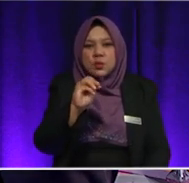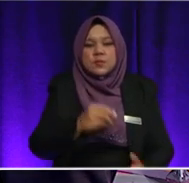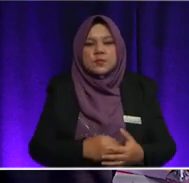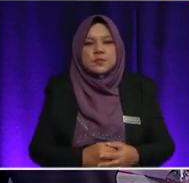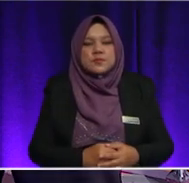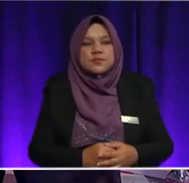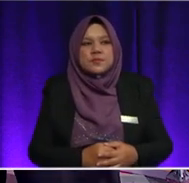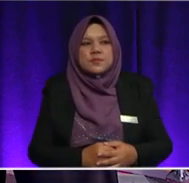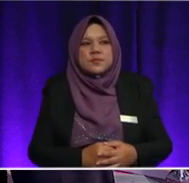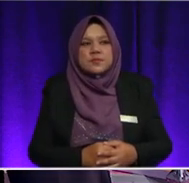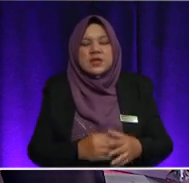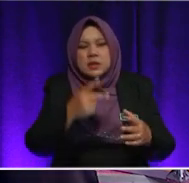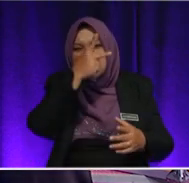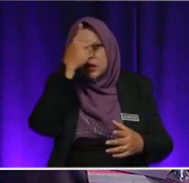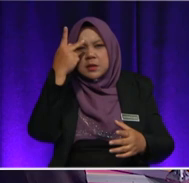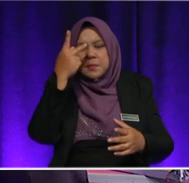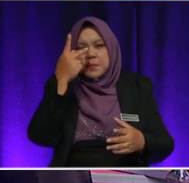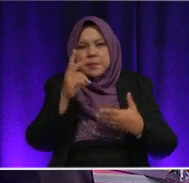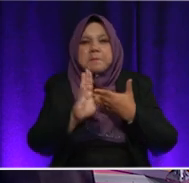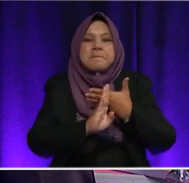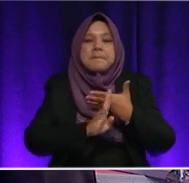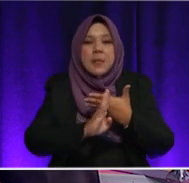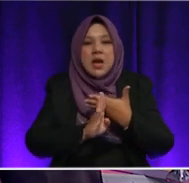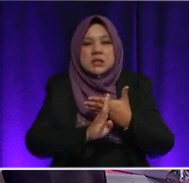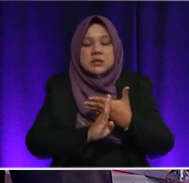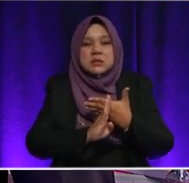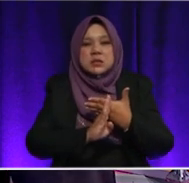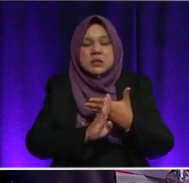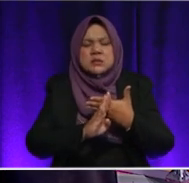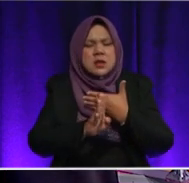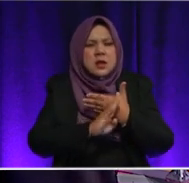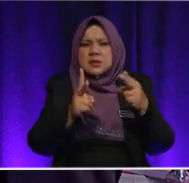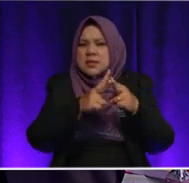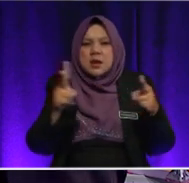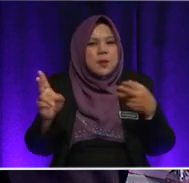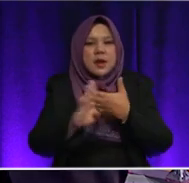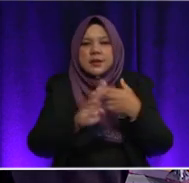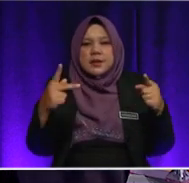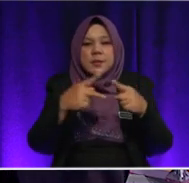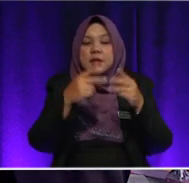yuranium nih karena bahaya ini mempunyai bahan radioaktif yang sangat baik kepada manusia